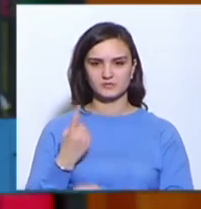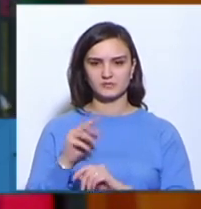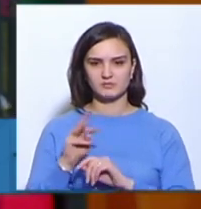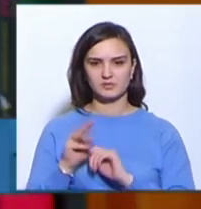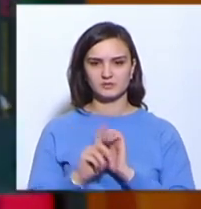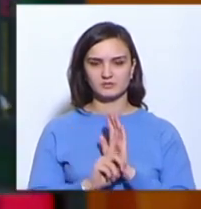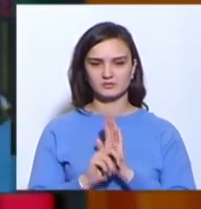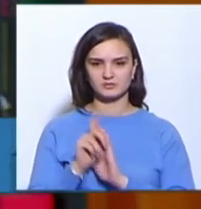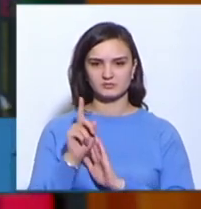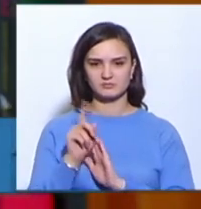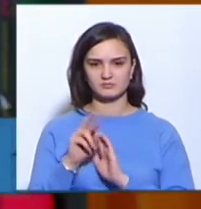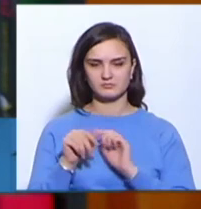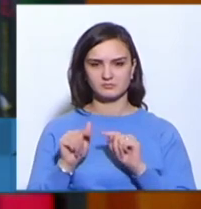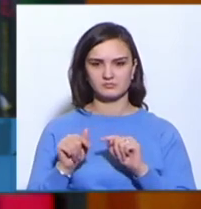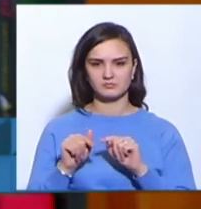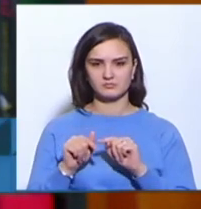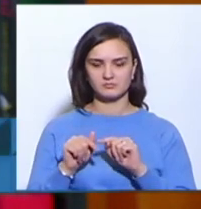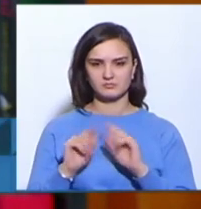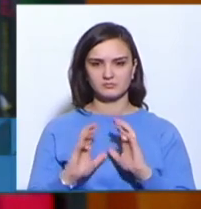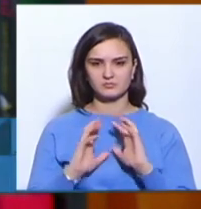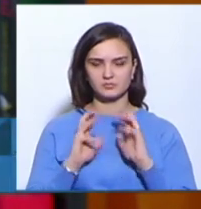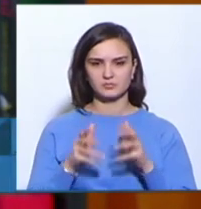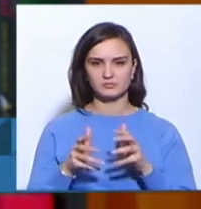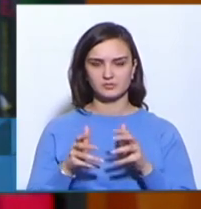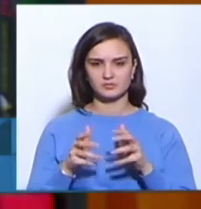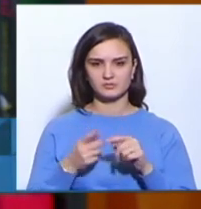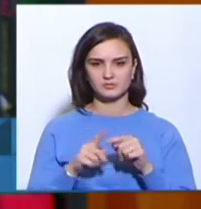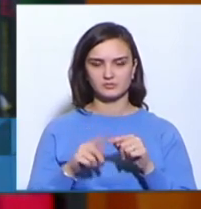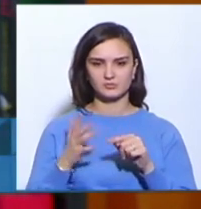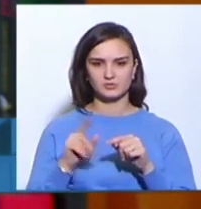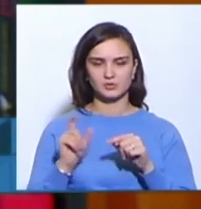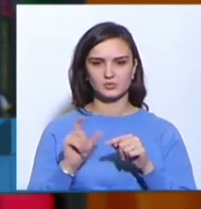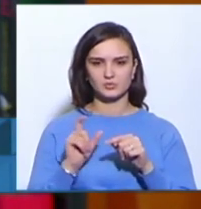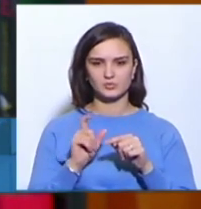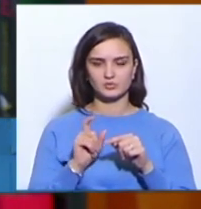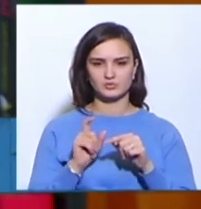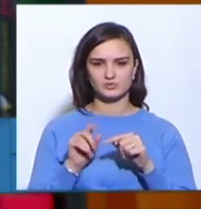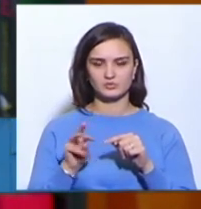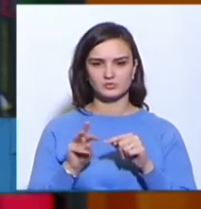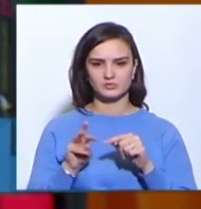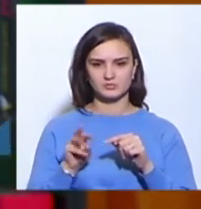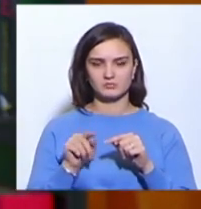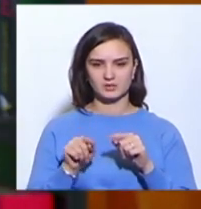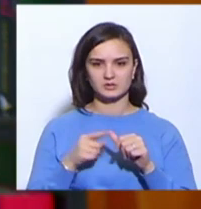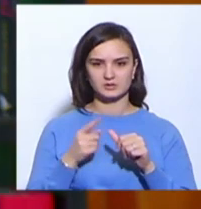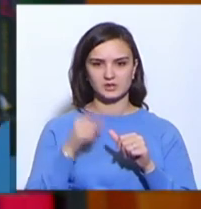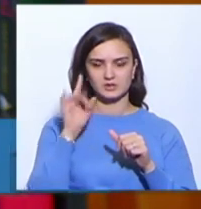დღე და ეხმაურება იმ სოფლიო კამპანიას, რომელიც ლურჯი მარტის სახელწოდებით არის